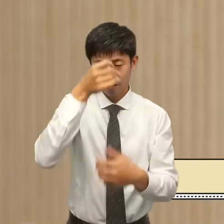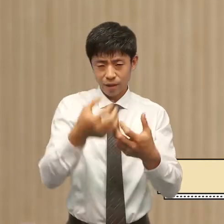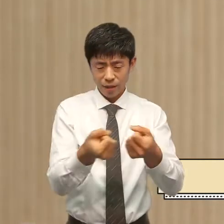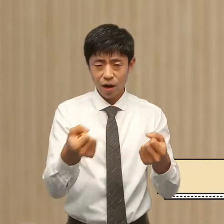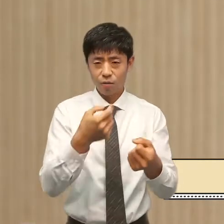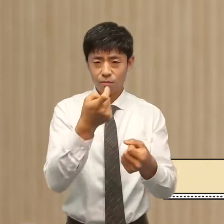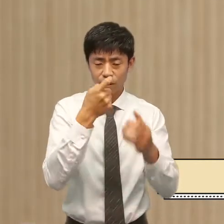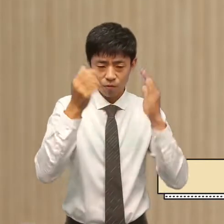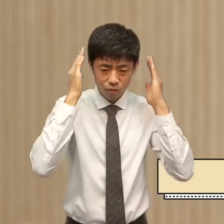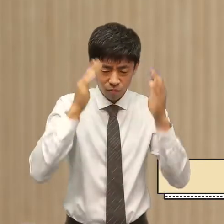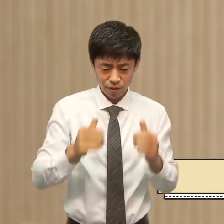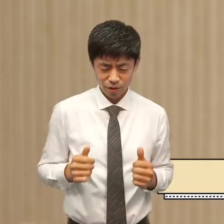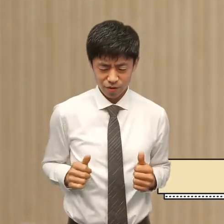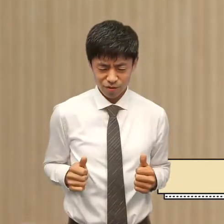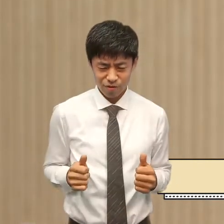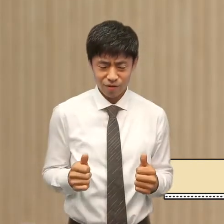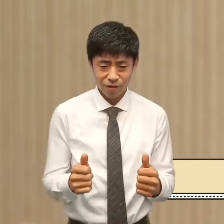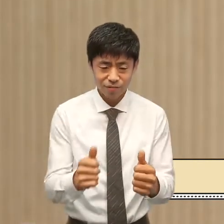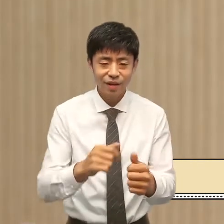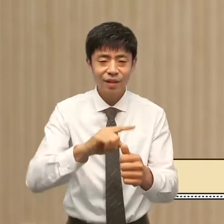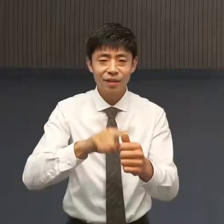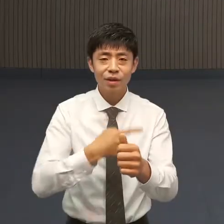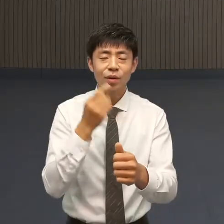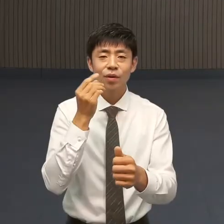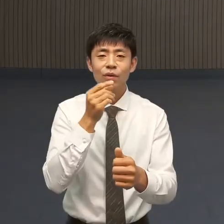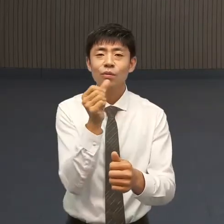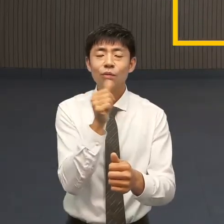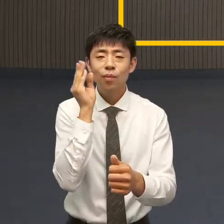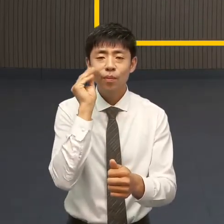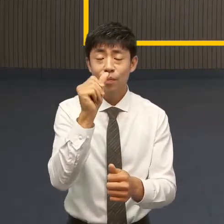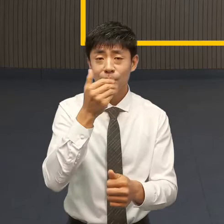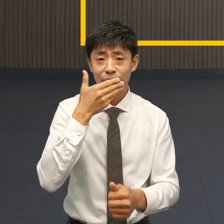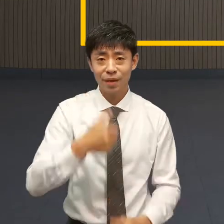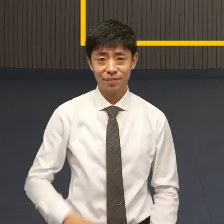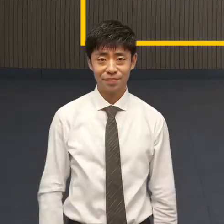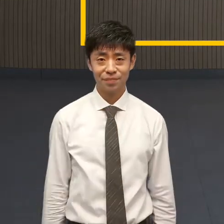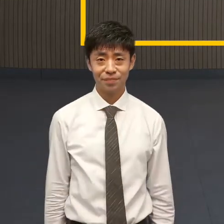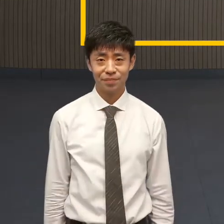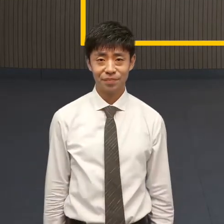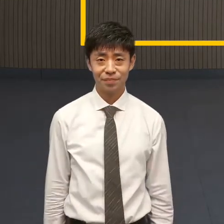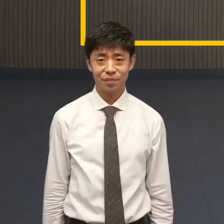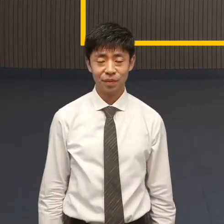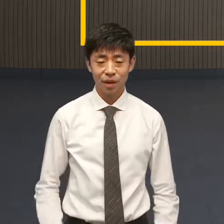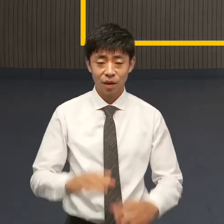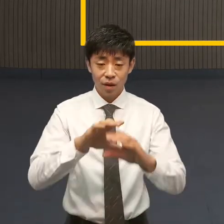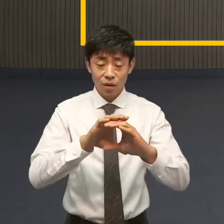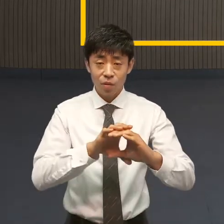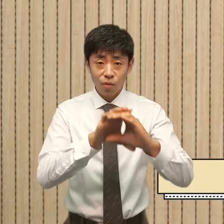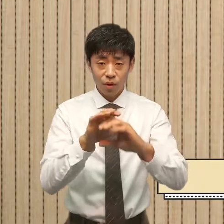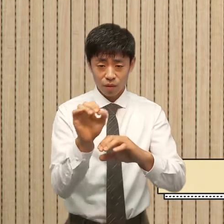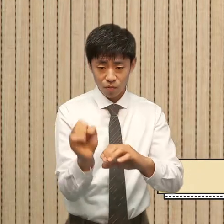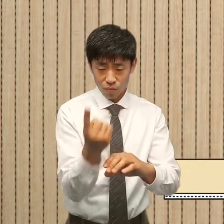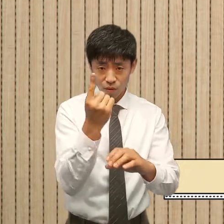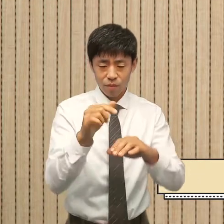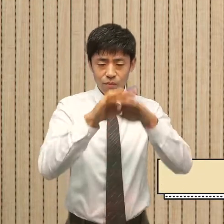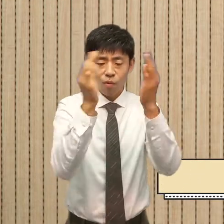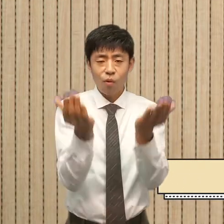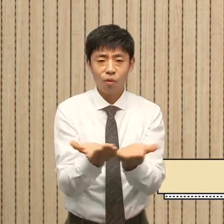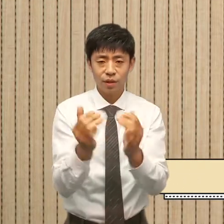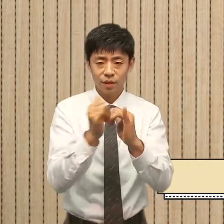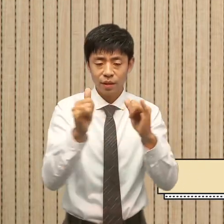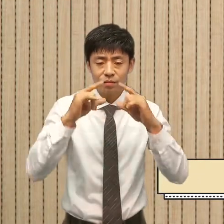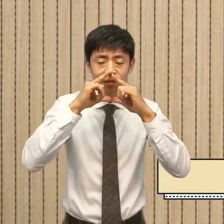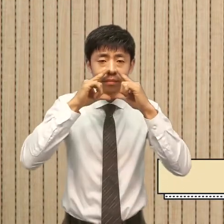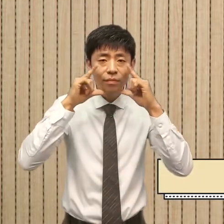배우고 익혀야 수어 통역을 능숙하게 하실 수 있습니다. 이제 코로나로 인해서 모두 이제 마스크를 쓰고 있는데요. 마스크로